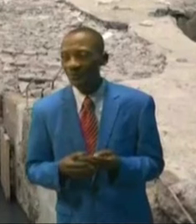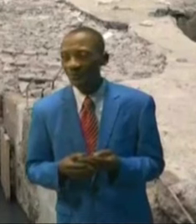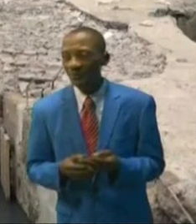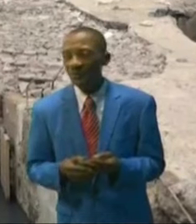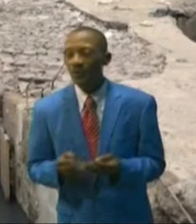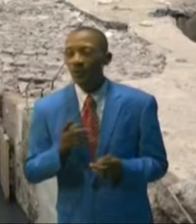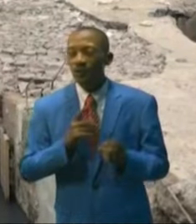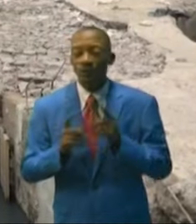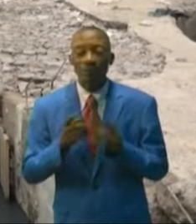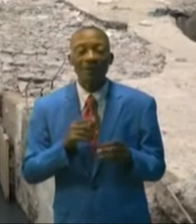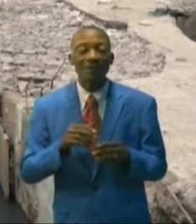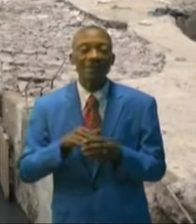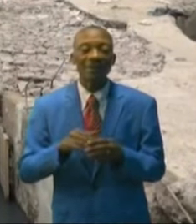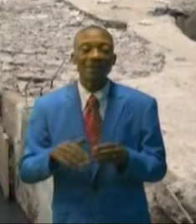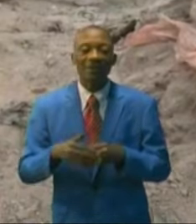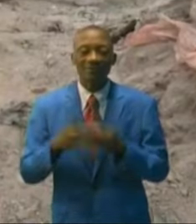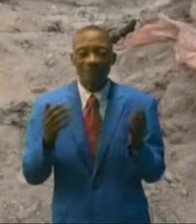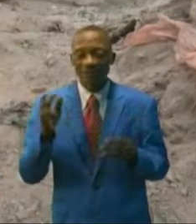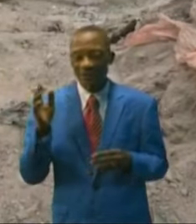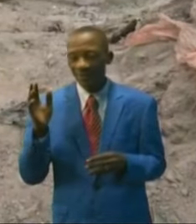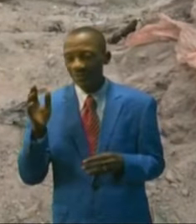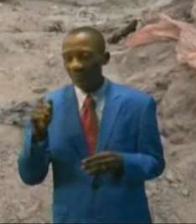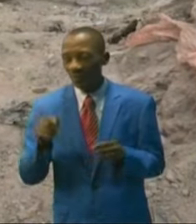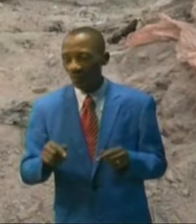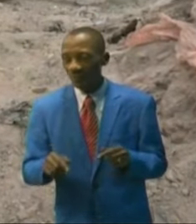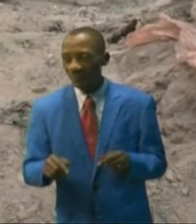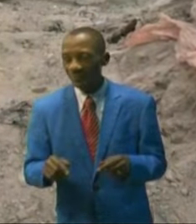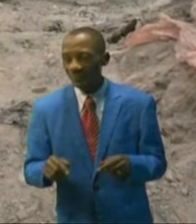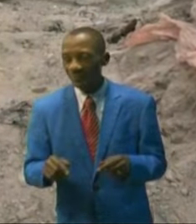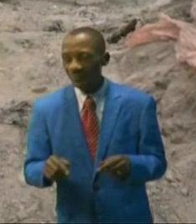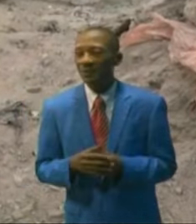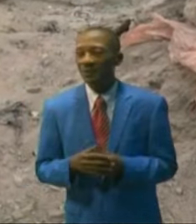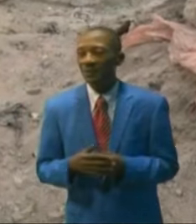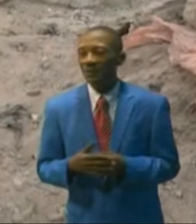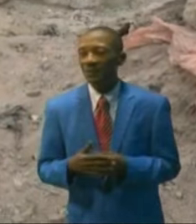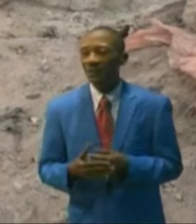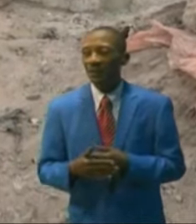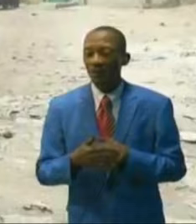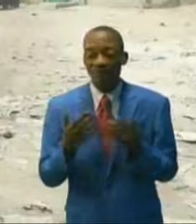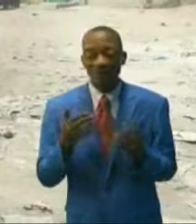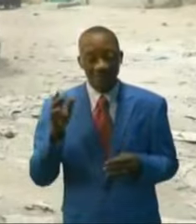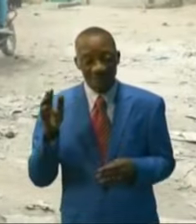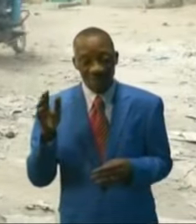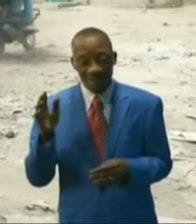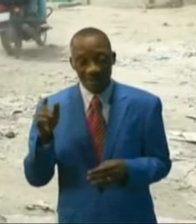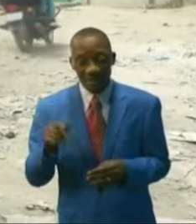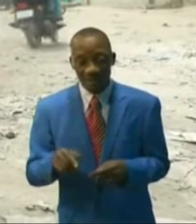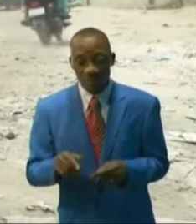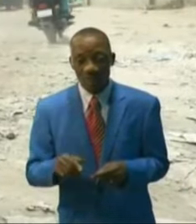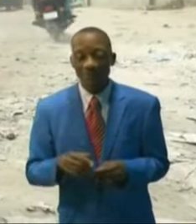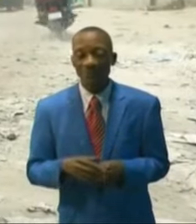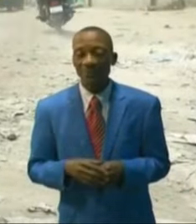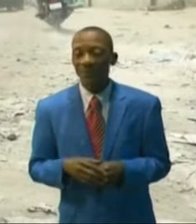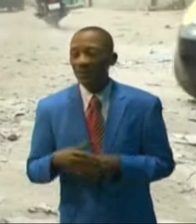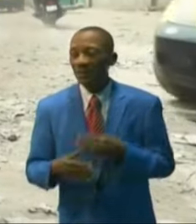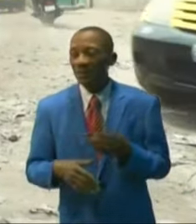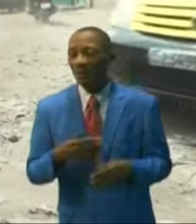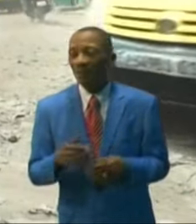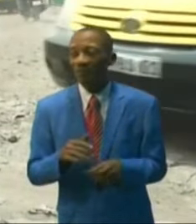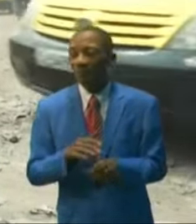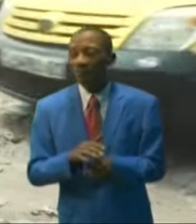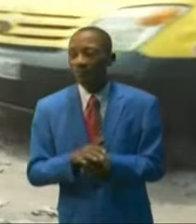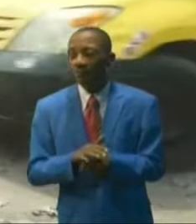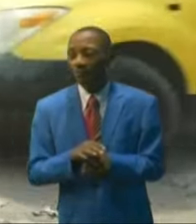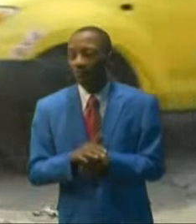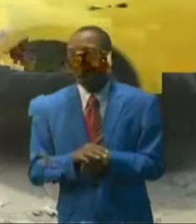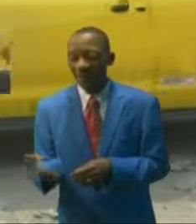des engins déployés pour exécuter les travaux. Les travaux de réhabilitation de cette route, lancée avec pompe, ont connu un coup d'arrêt